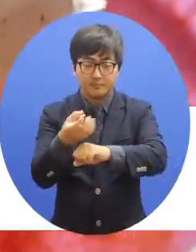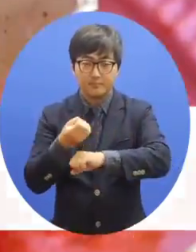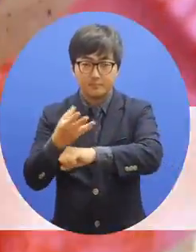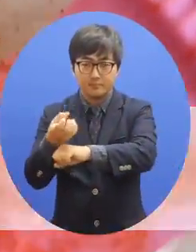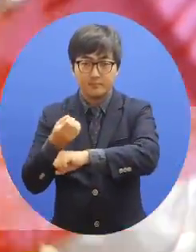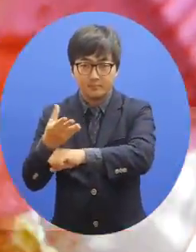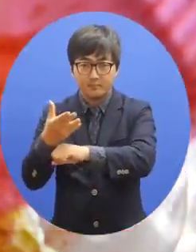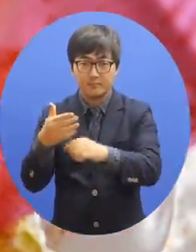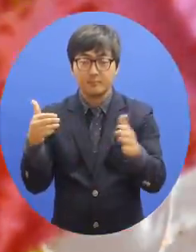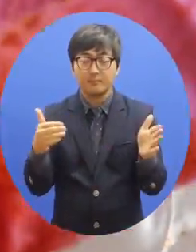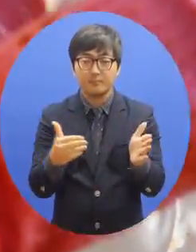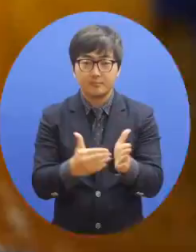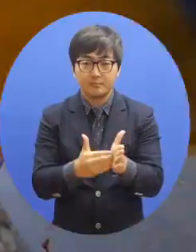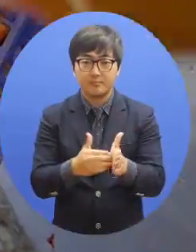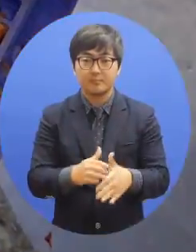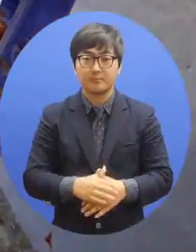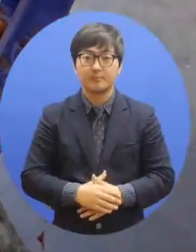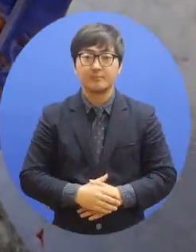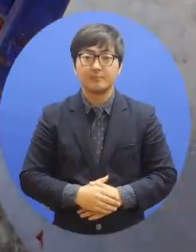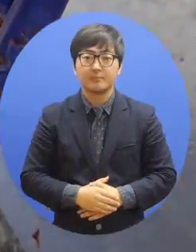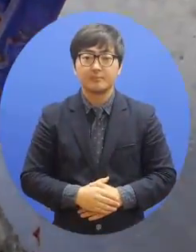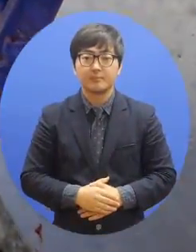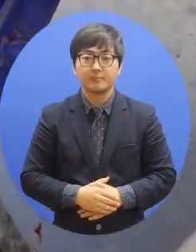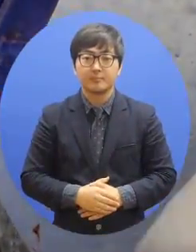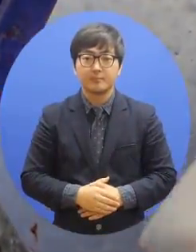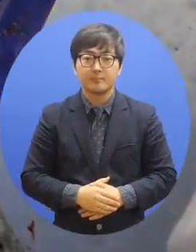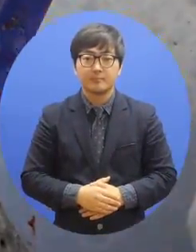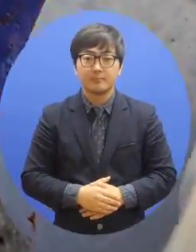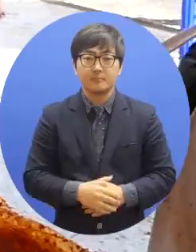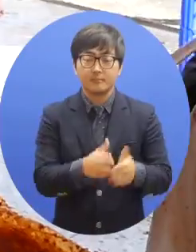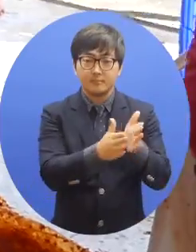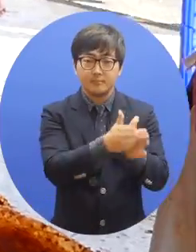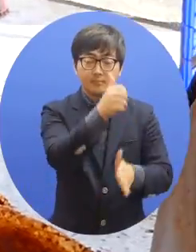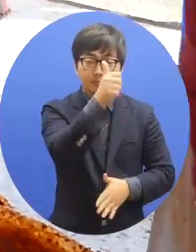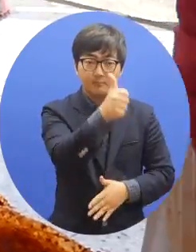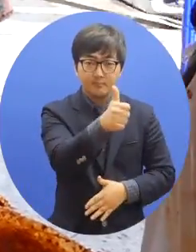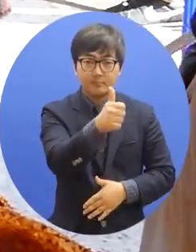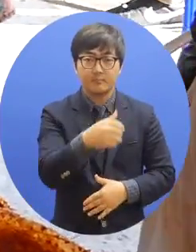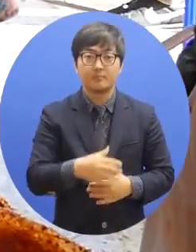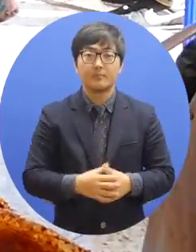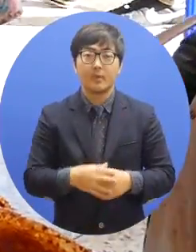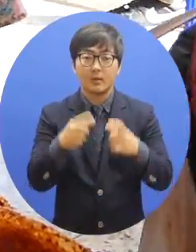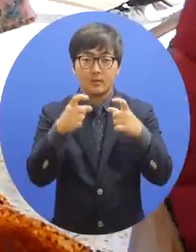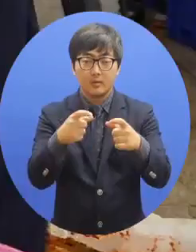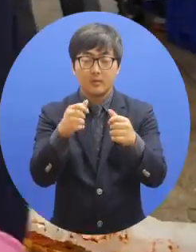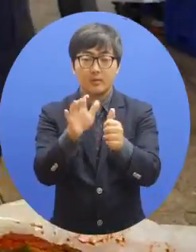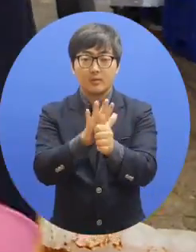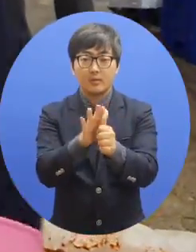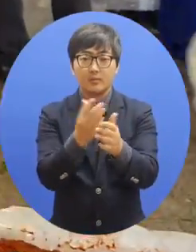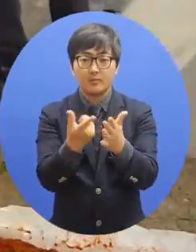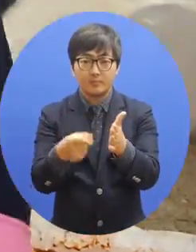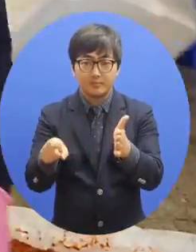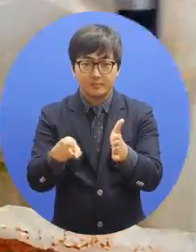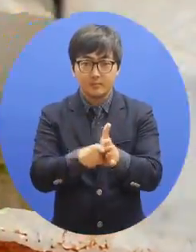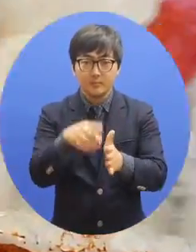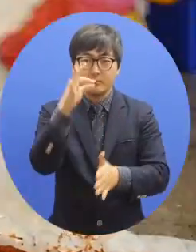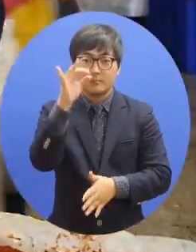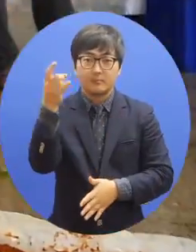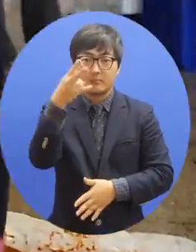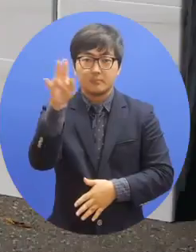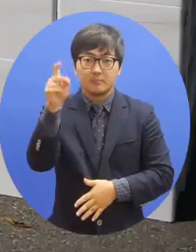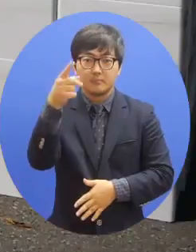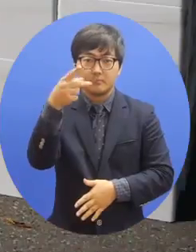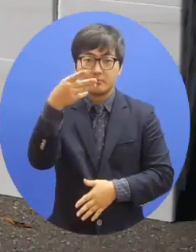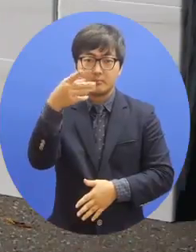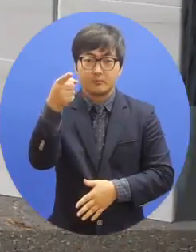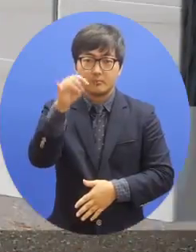전달하며 따뜻한 손길을 전했는데요. 오시덕 공주시장은 지역 주민을 위한 애터미의 나눔에